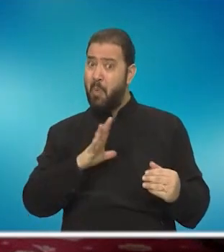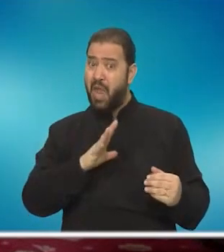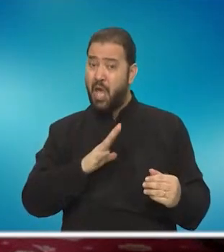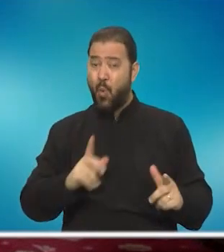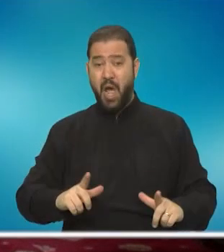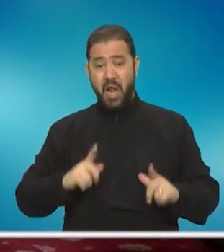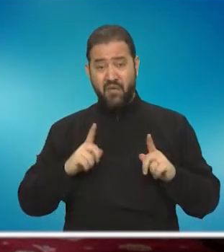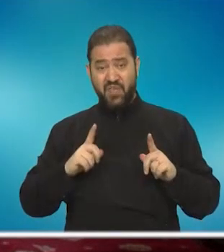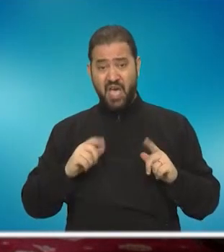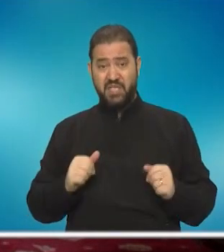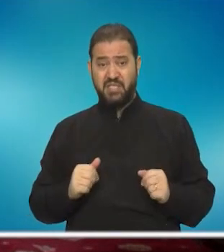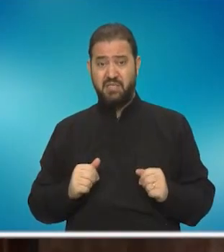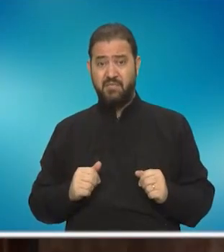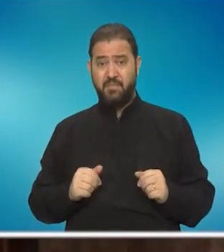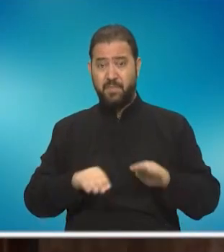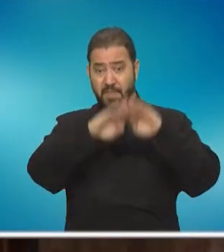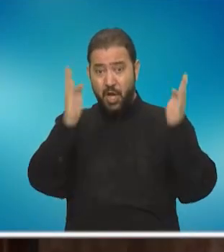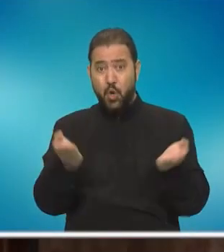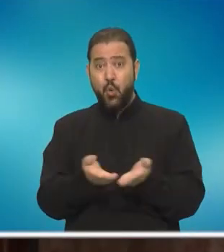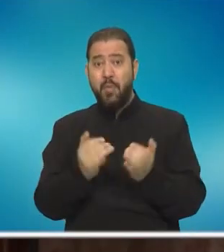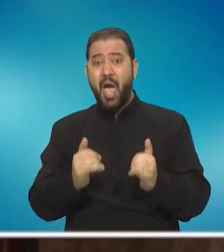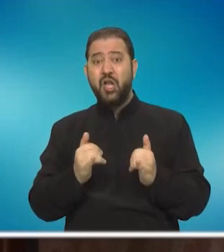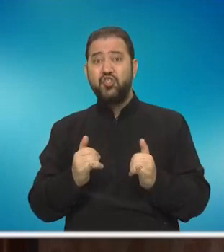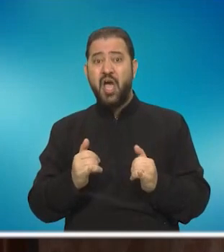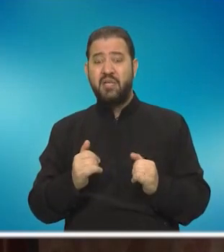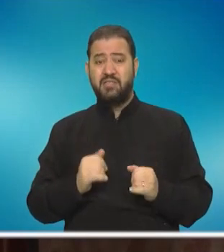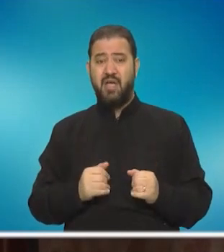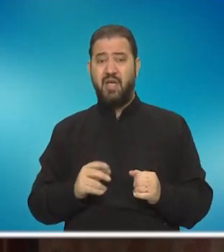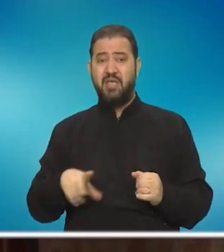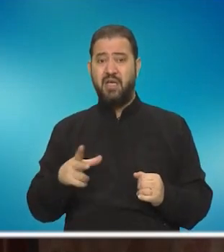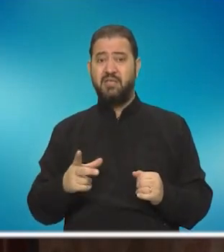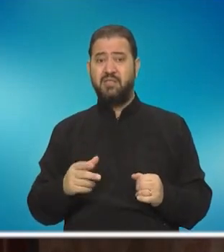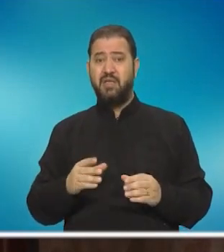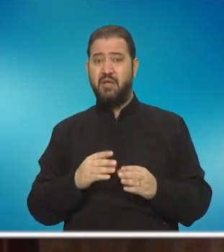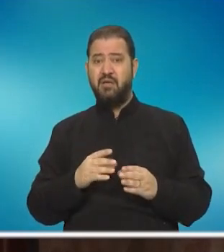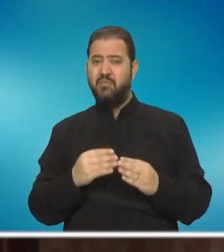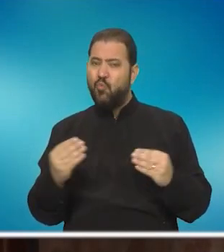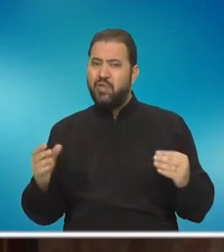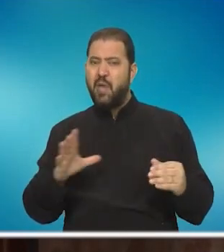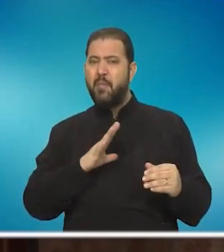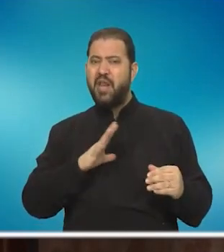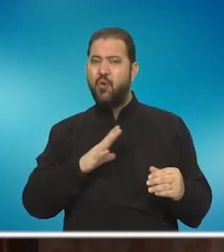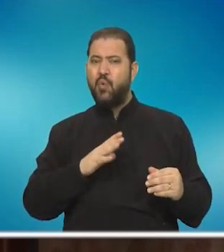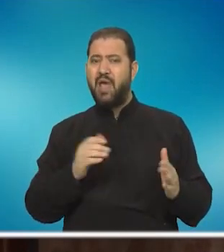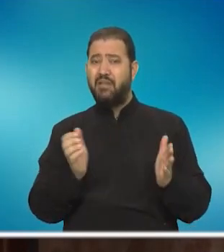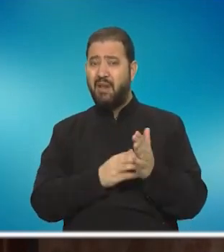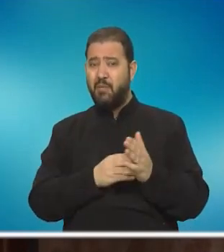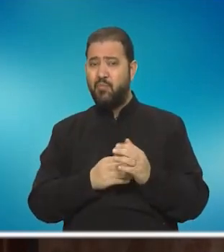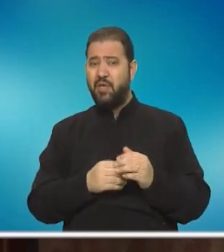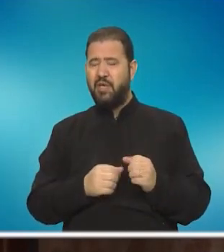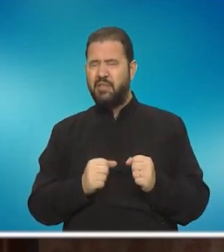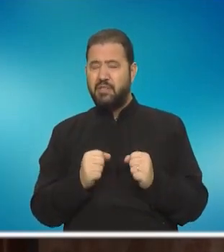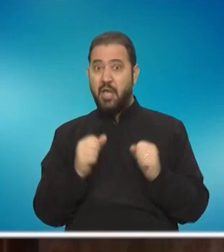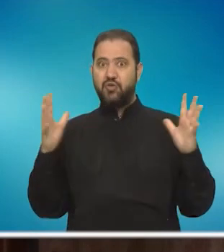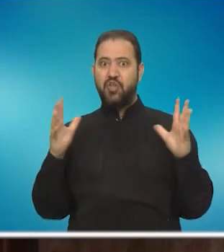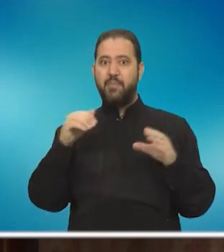ne desfășurăm activitatea, societatea în care trăim, încât cred că trebuie să se deștepte